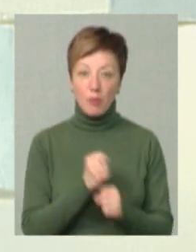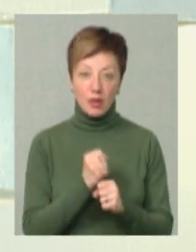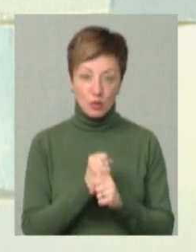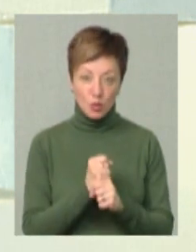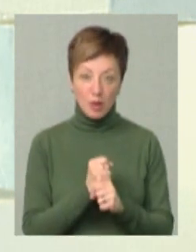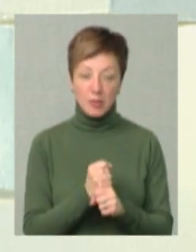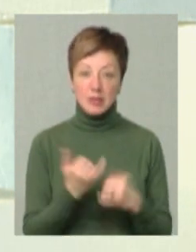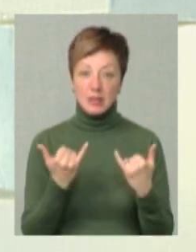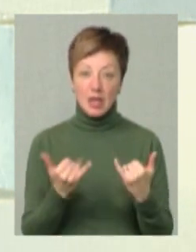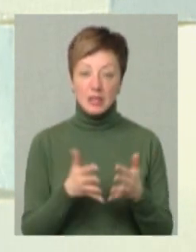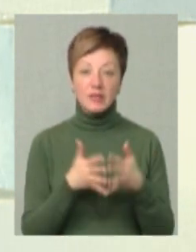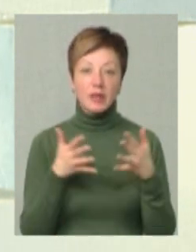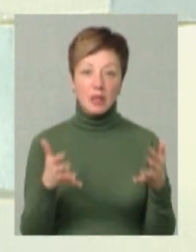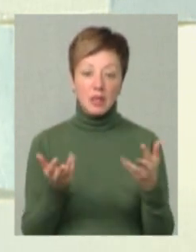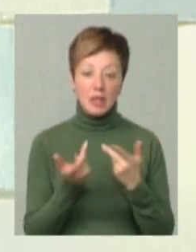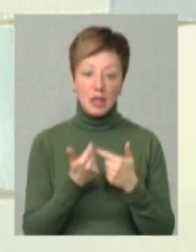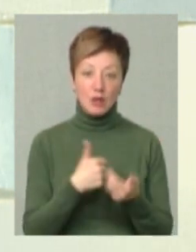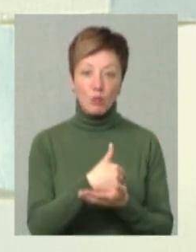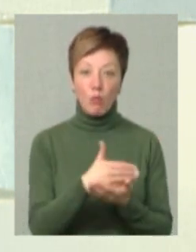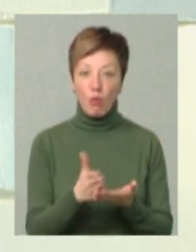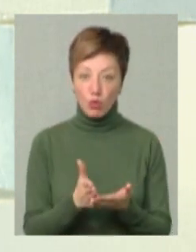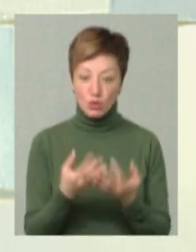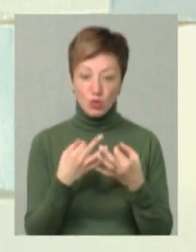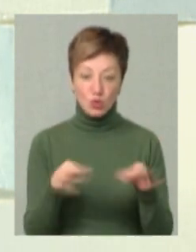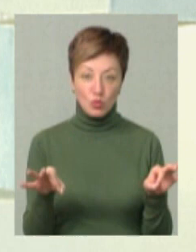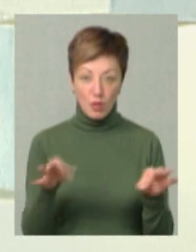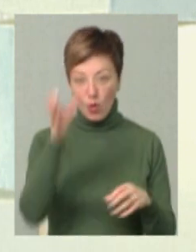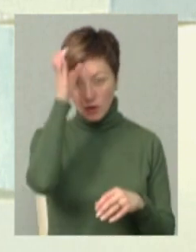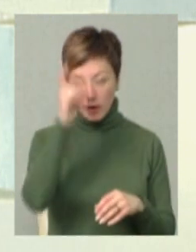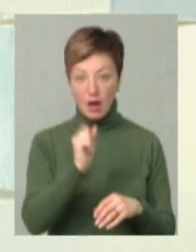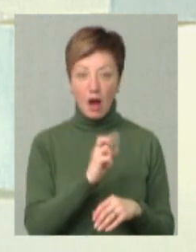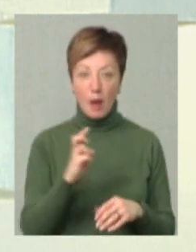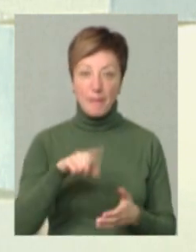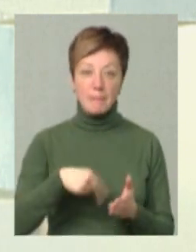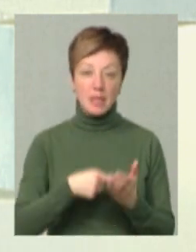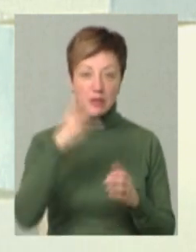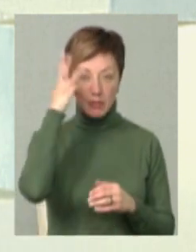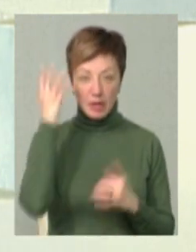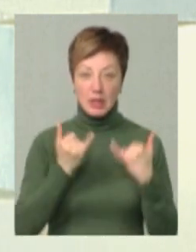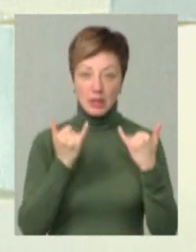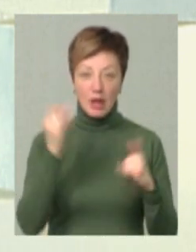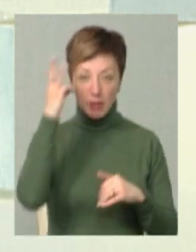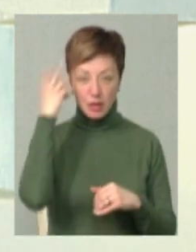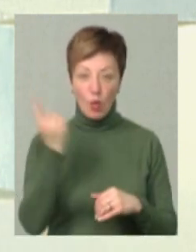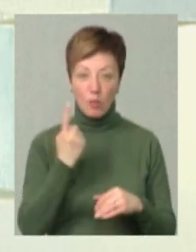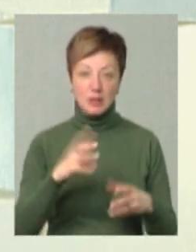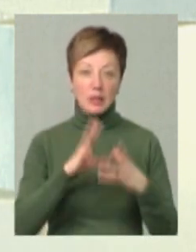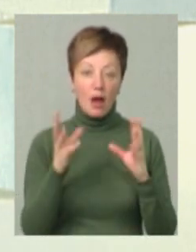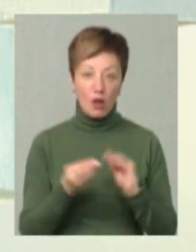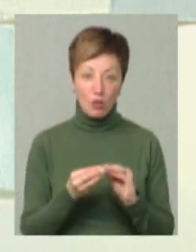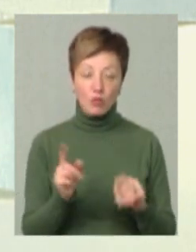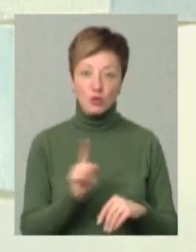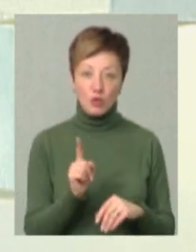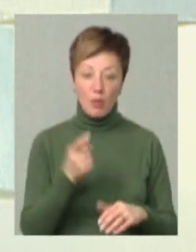і зараз уже велика кількість послуг доступна в освітньому хабі в місті Хмельницькому і для Хмельницької області загалом, для того,